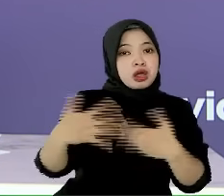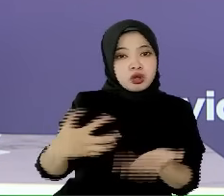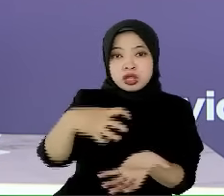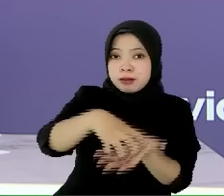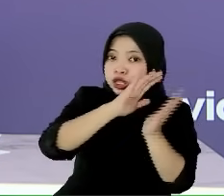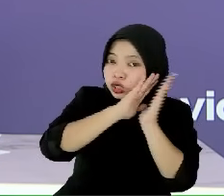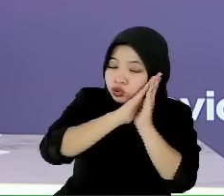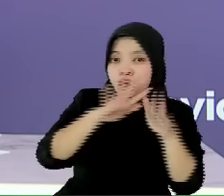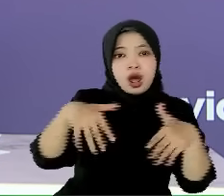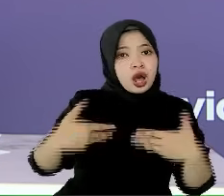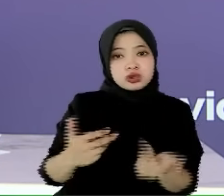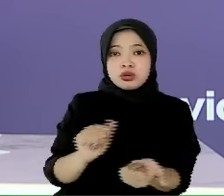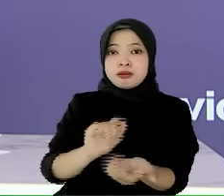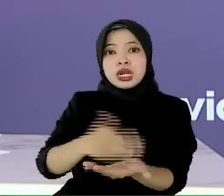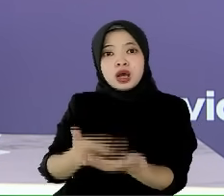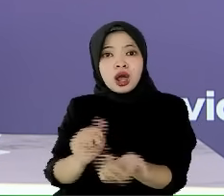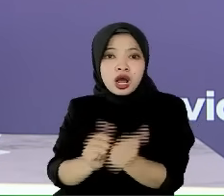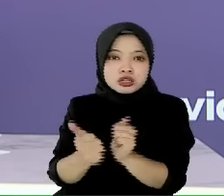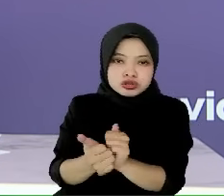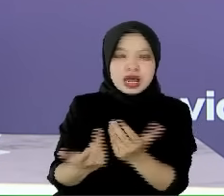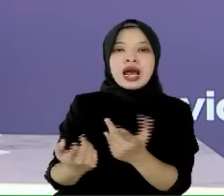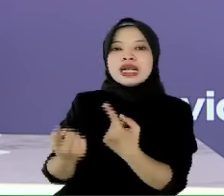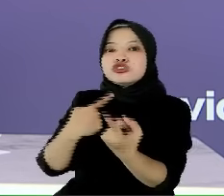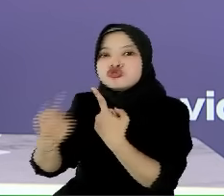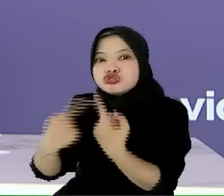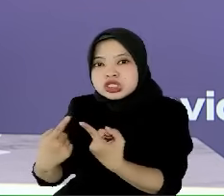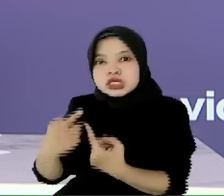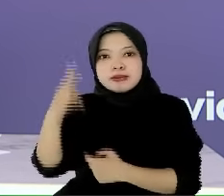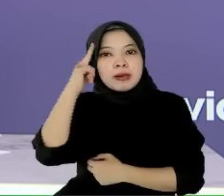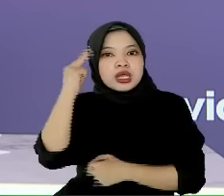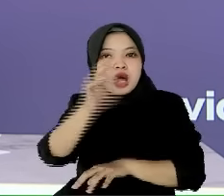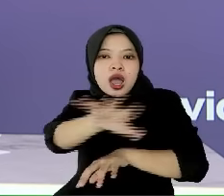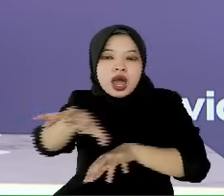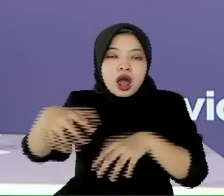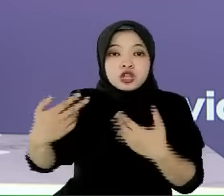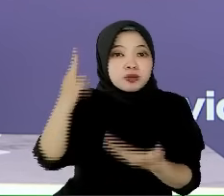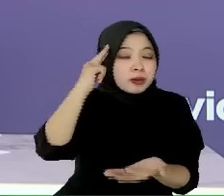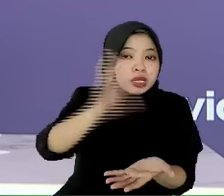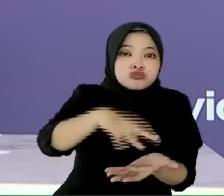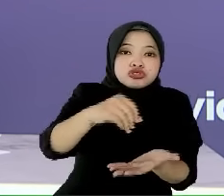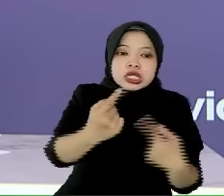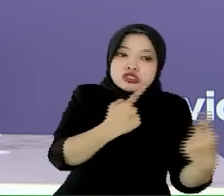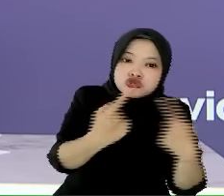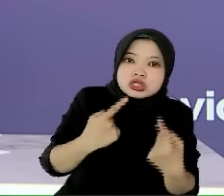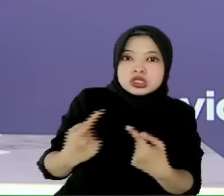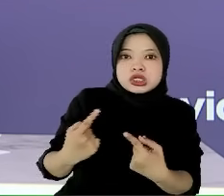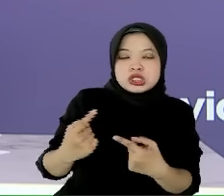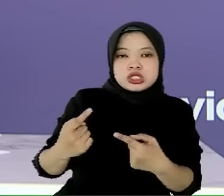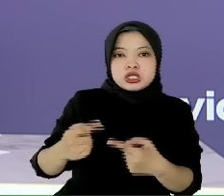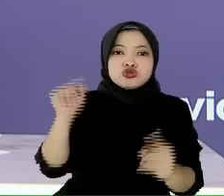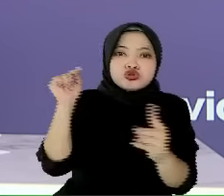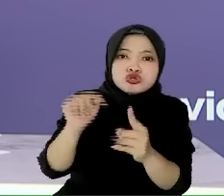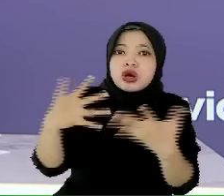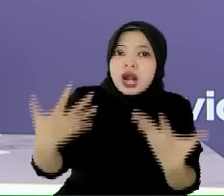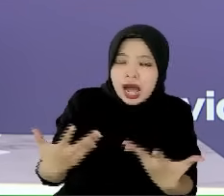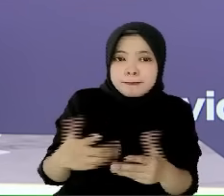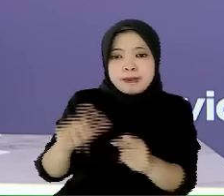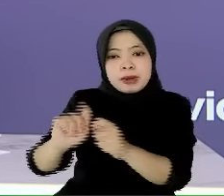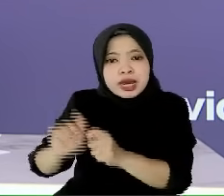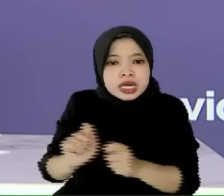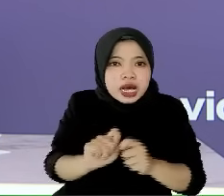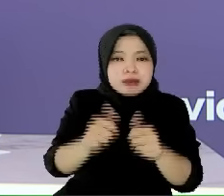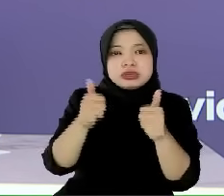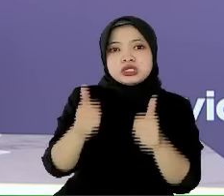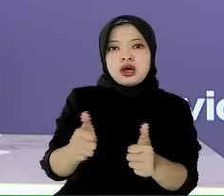bor, maka segera koordinasikan dengan perangkat daerah atau pemerintah pusat jika diperlukan, agar segera melakukan